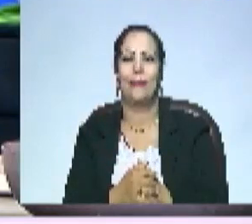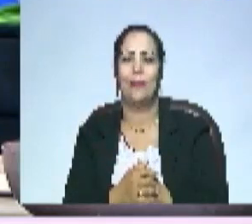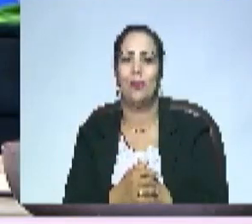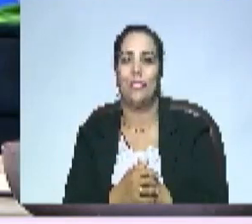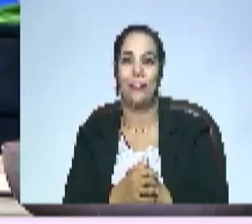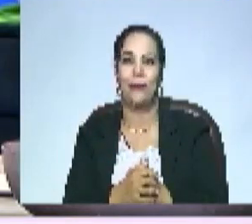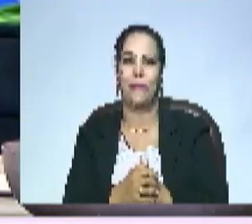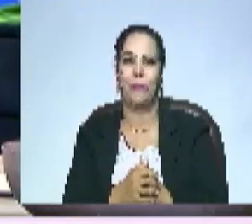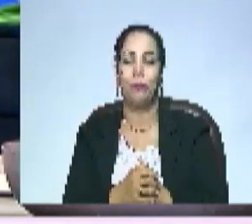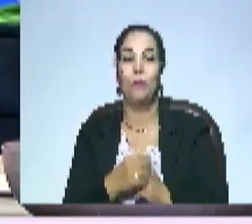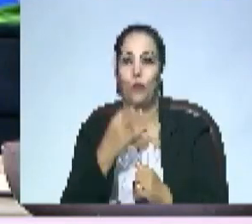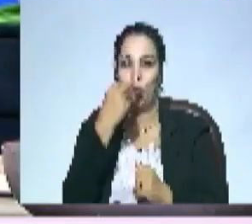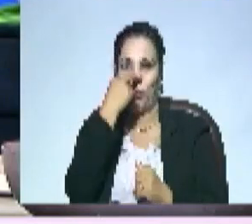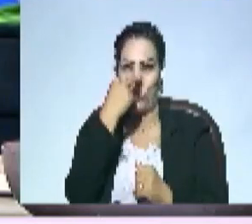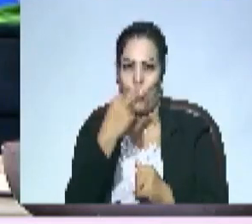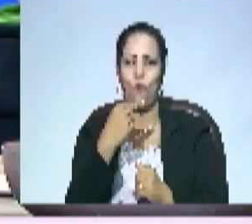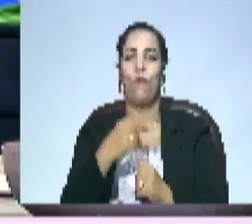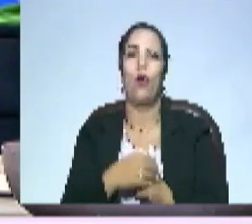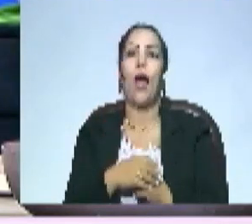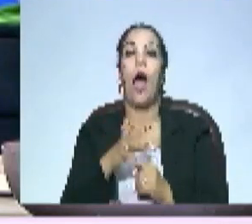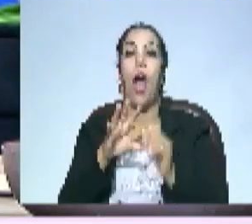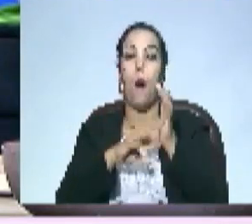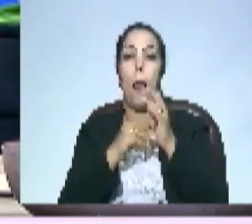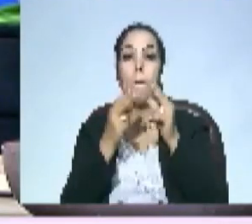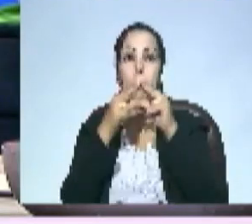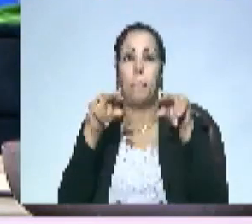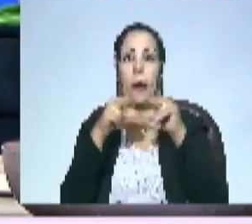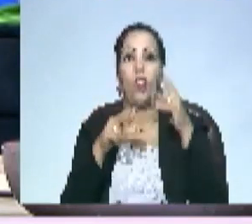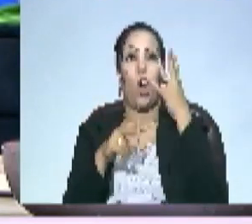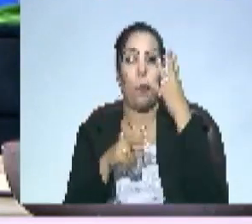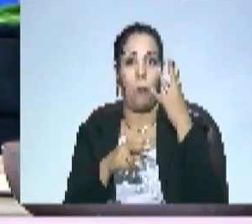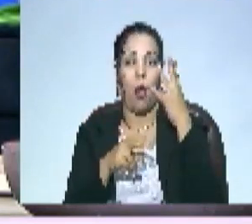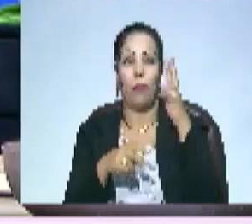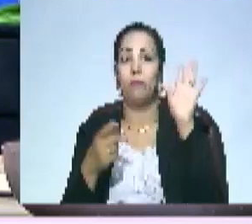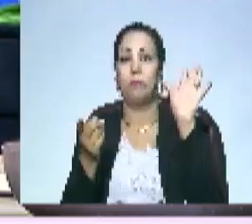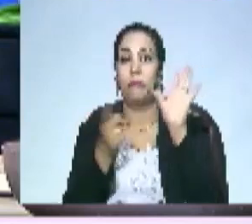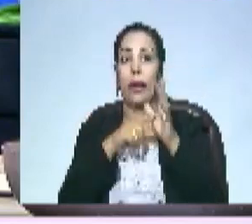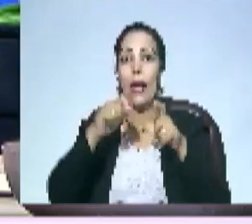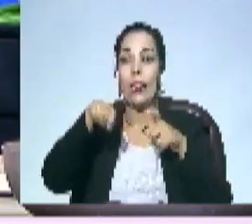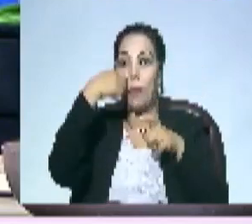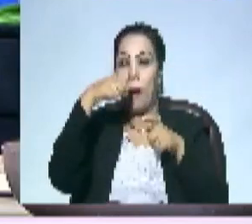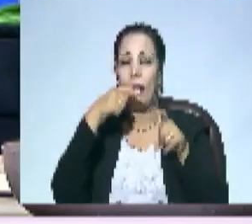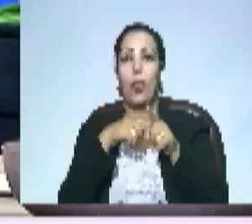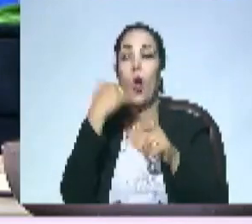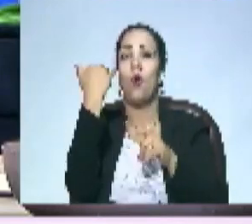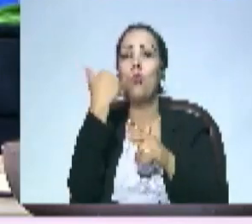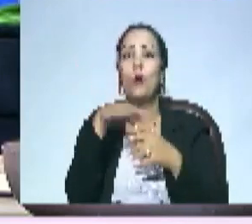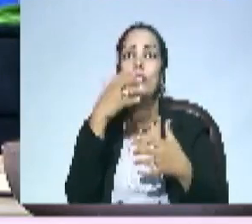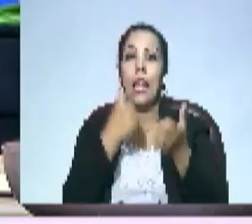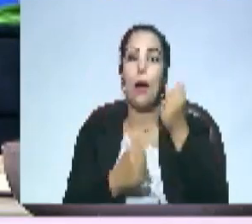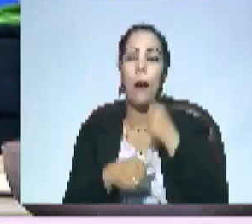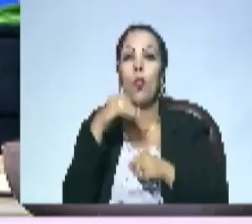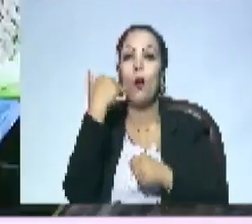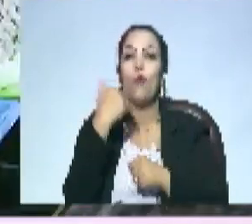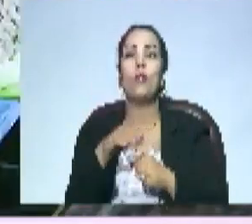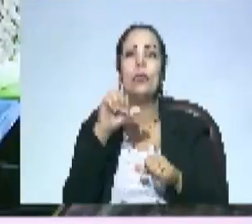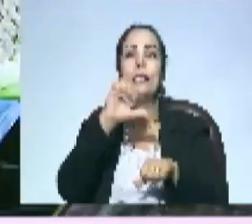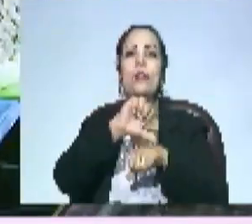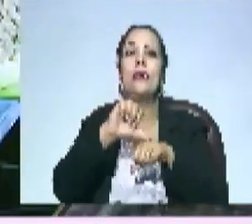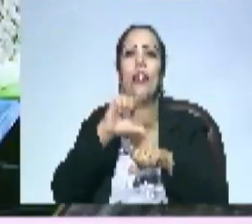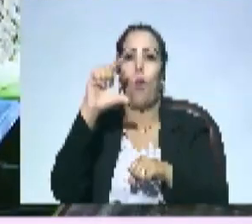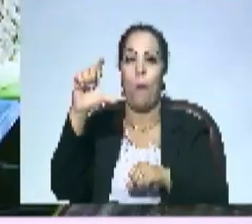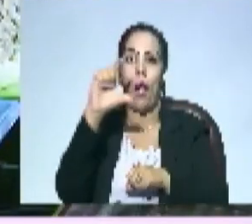حالا بص بص بص هتجيب اربع بيضات وزبد ونص كوبايه لبن ونص كوبايه زيت